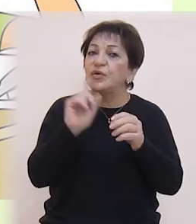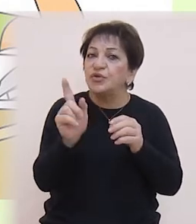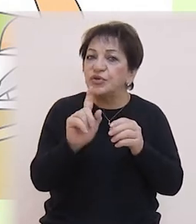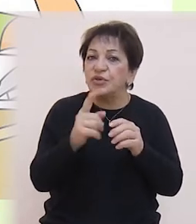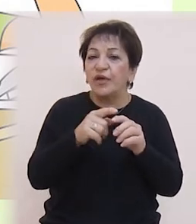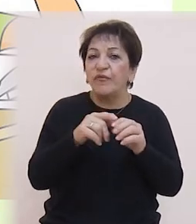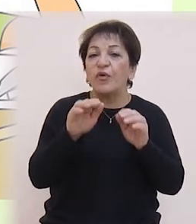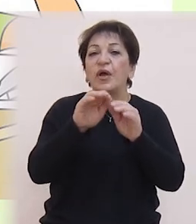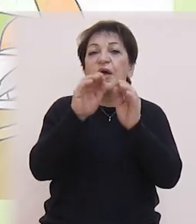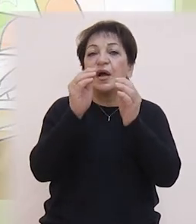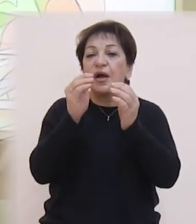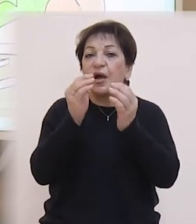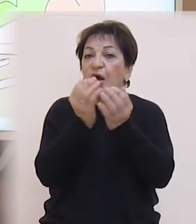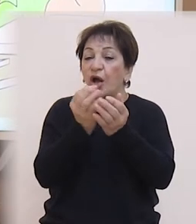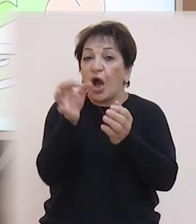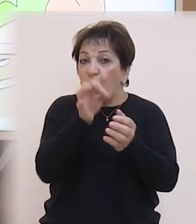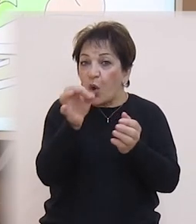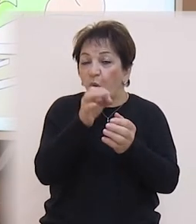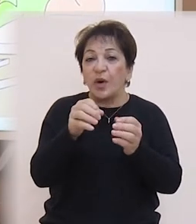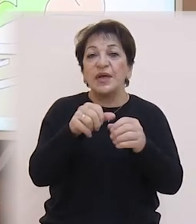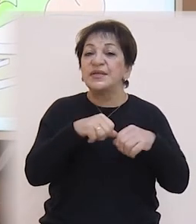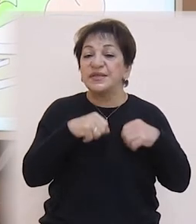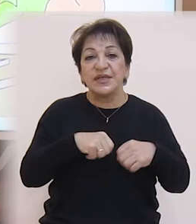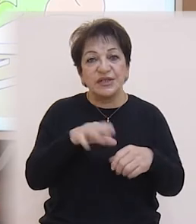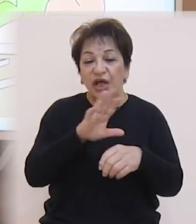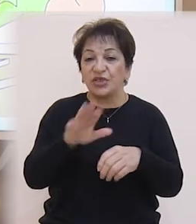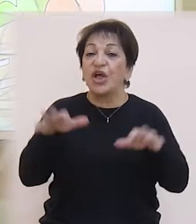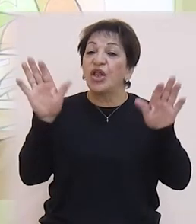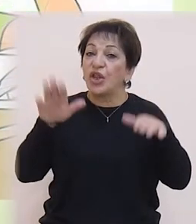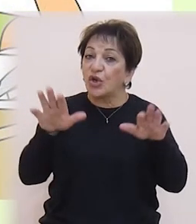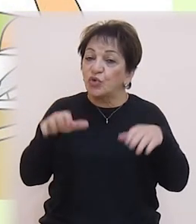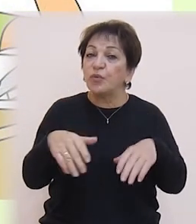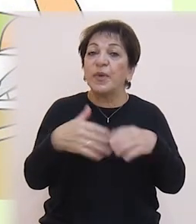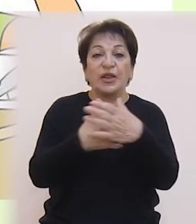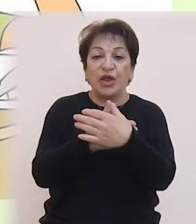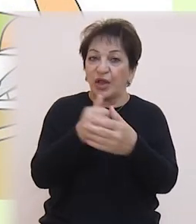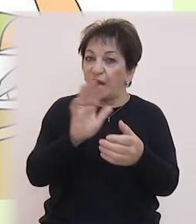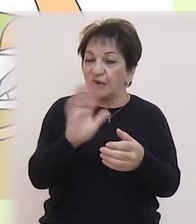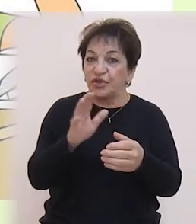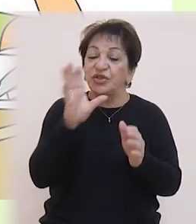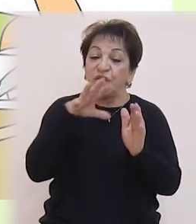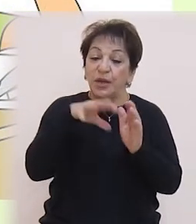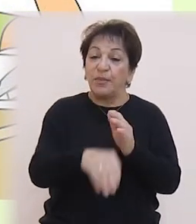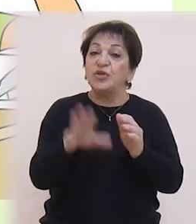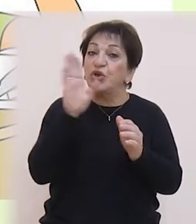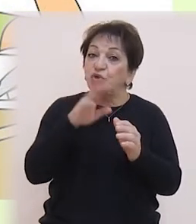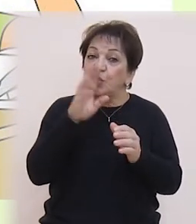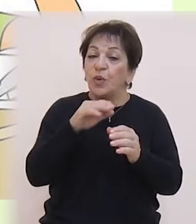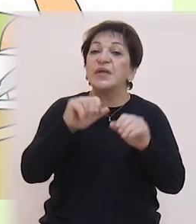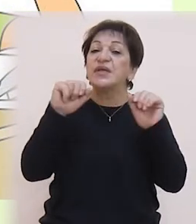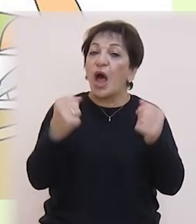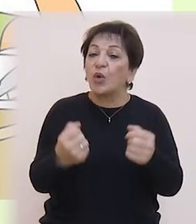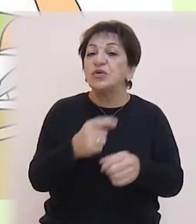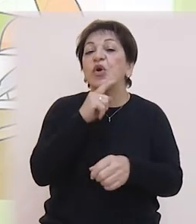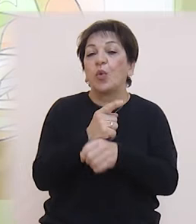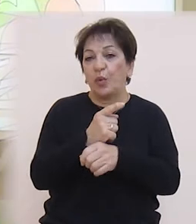Այն ի՞նչն է, որ կլորը սիսերչի, թրչումը թիթերչի, ջրի մեջ ջուր է նա, սառույցին